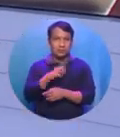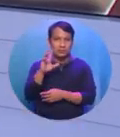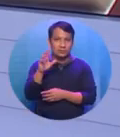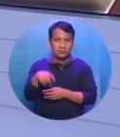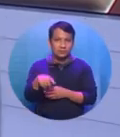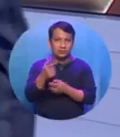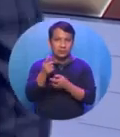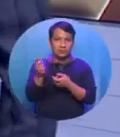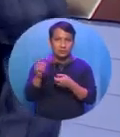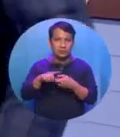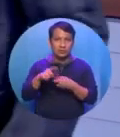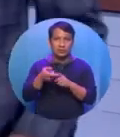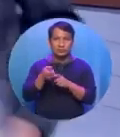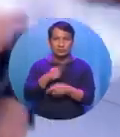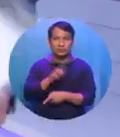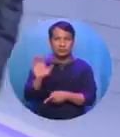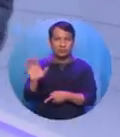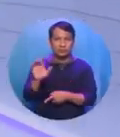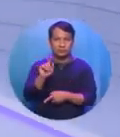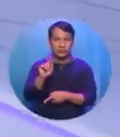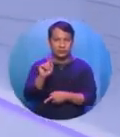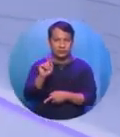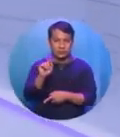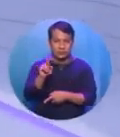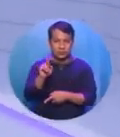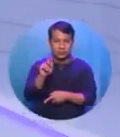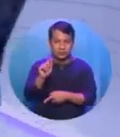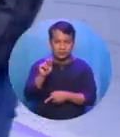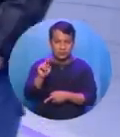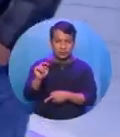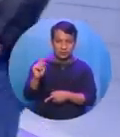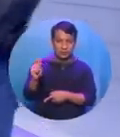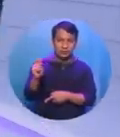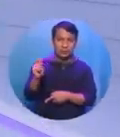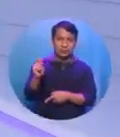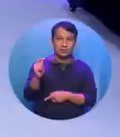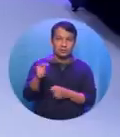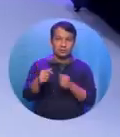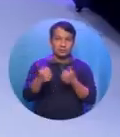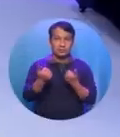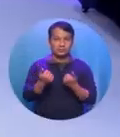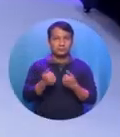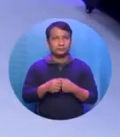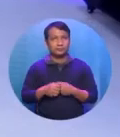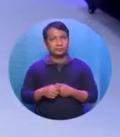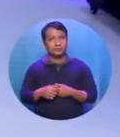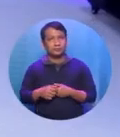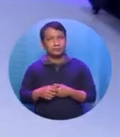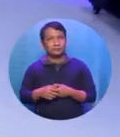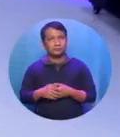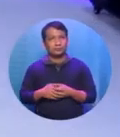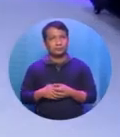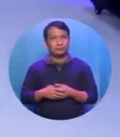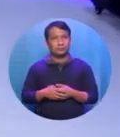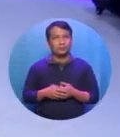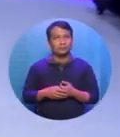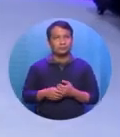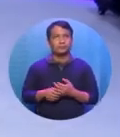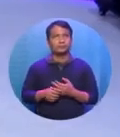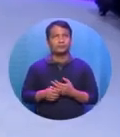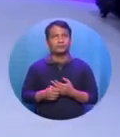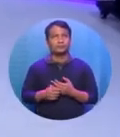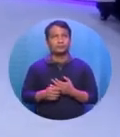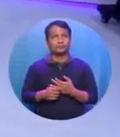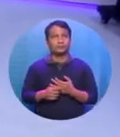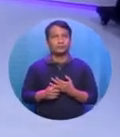load libre galing sa TNT. And go! Yan na, si, oops, si